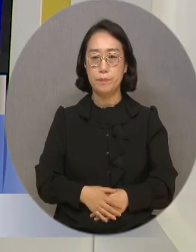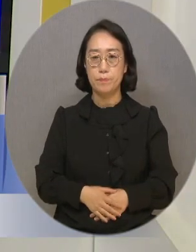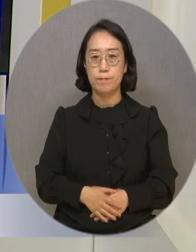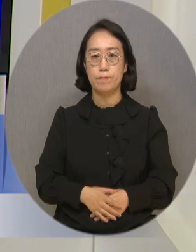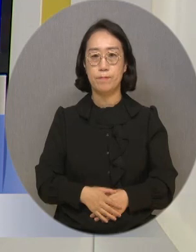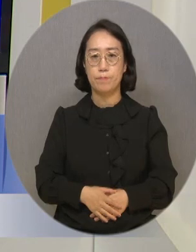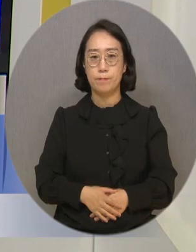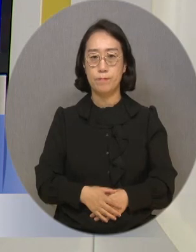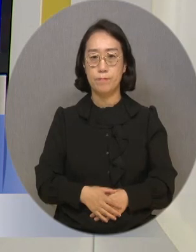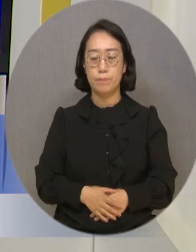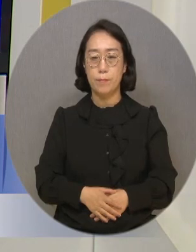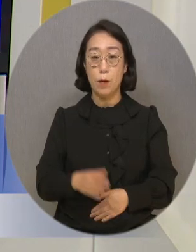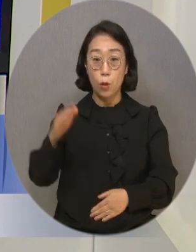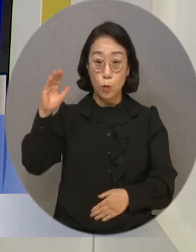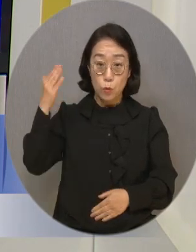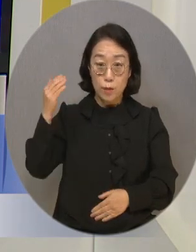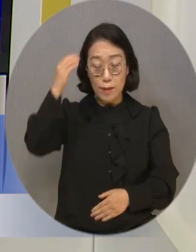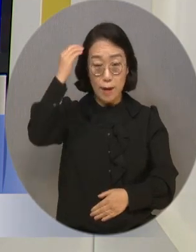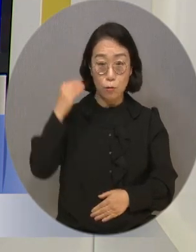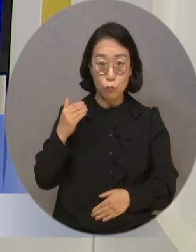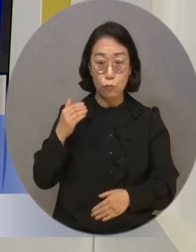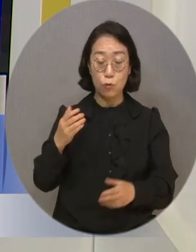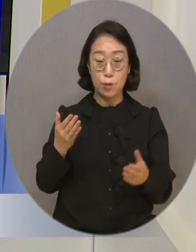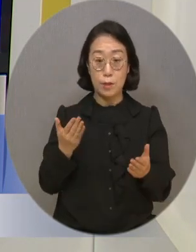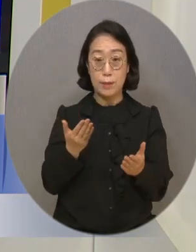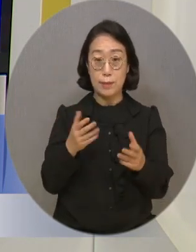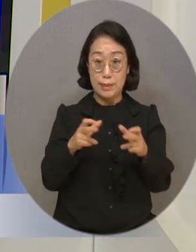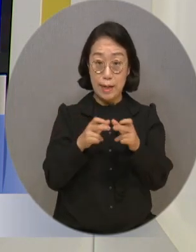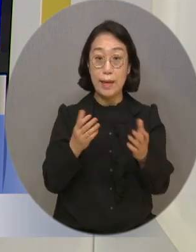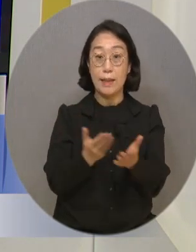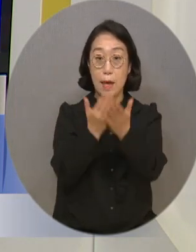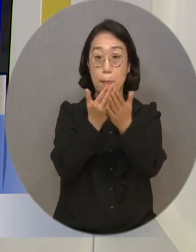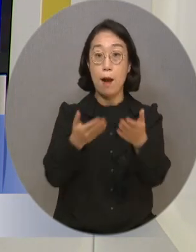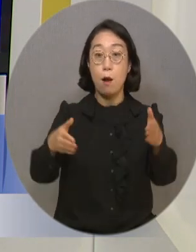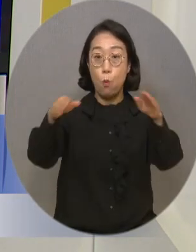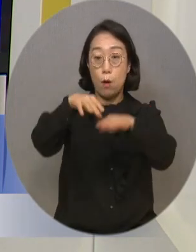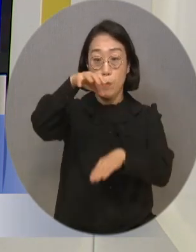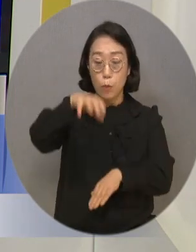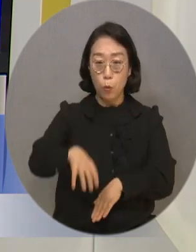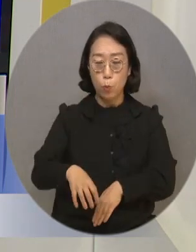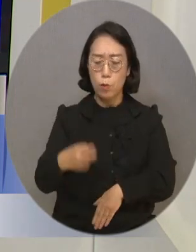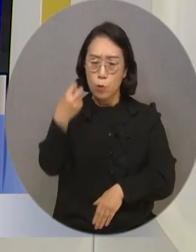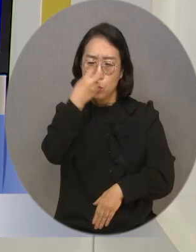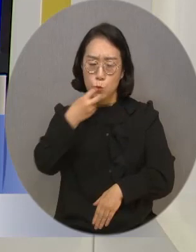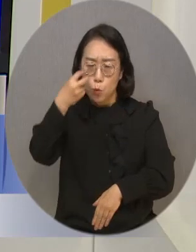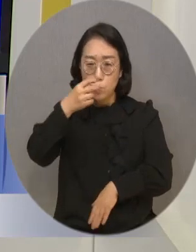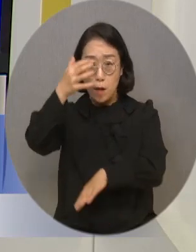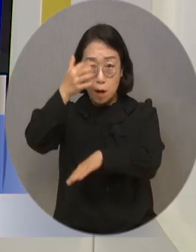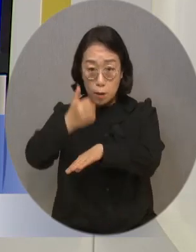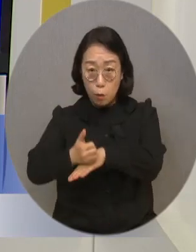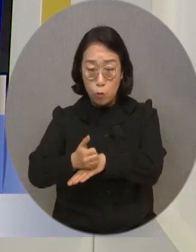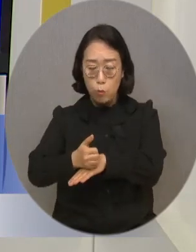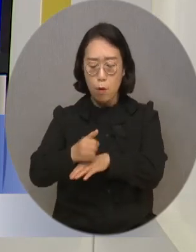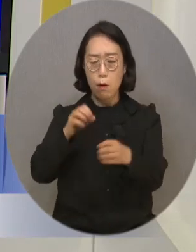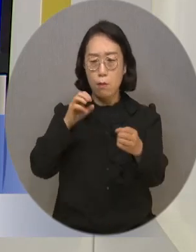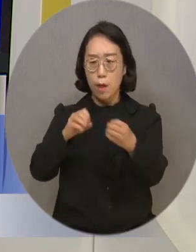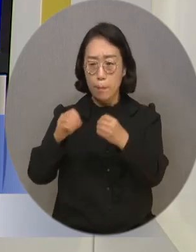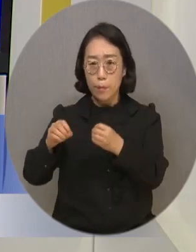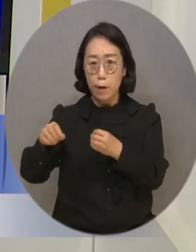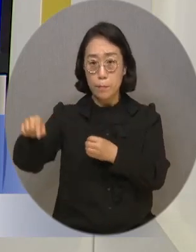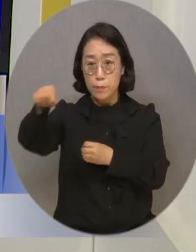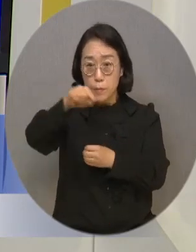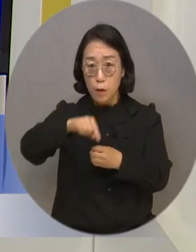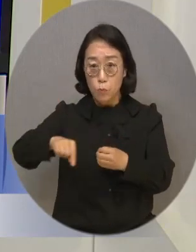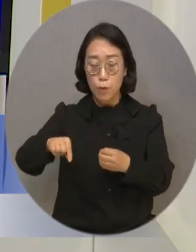다음 뉴스입니다. 최근 한국장애인개발원이 발표한 장애인의 삶 패널 조사에서 응답자 중